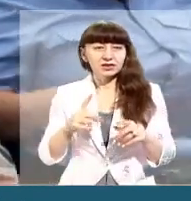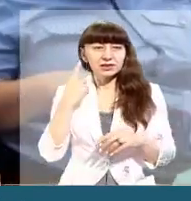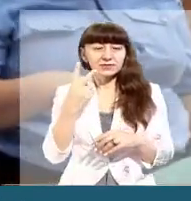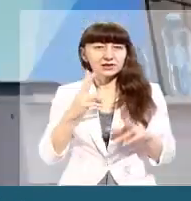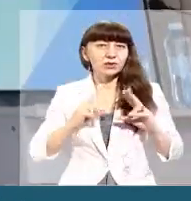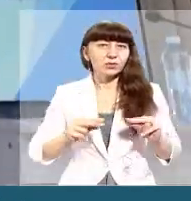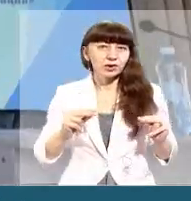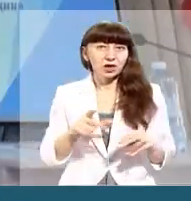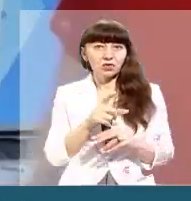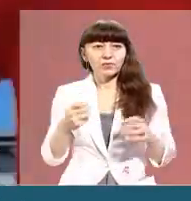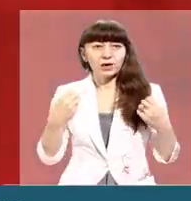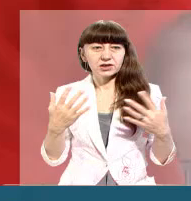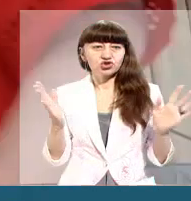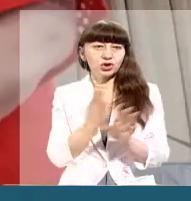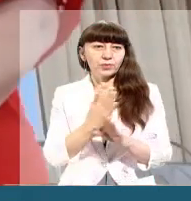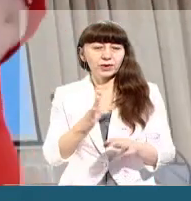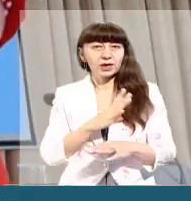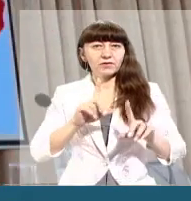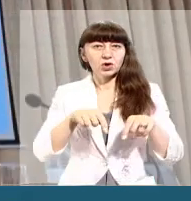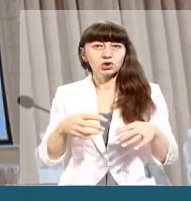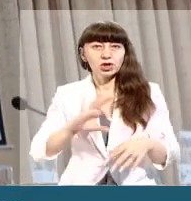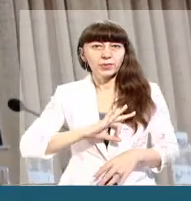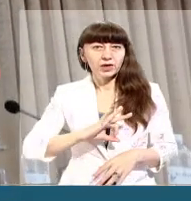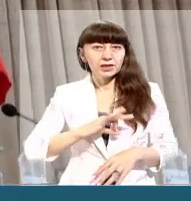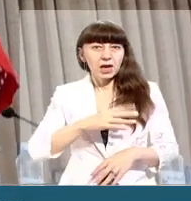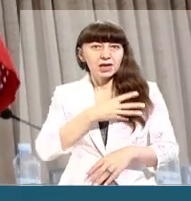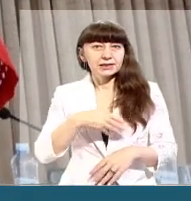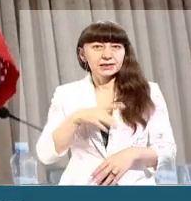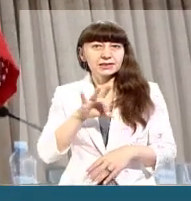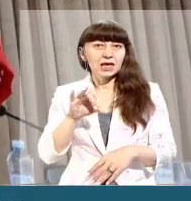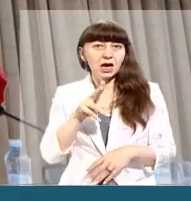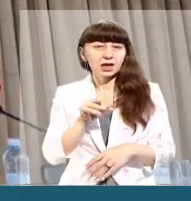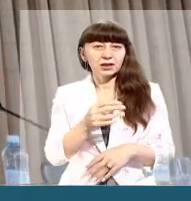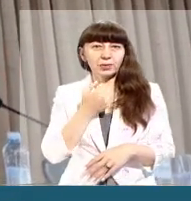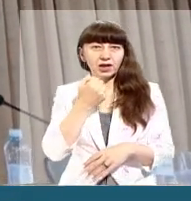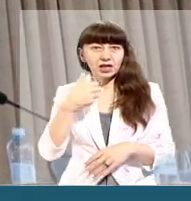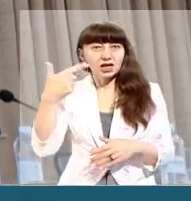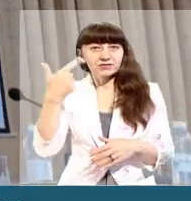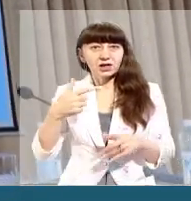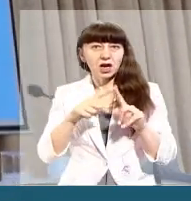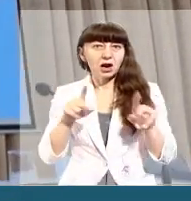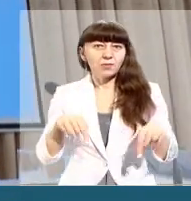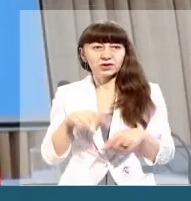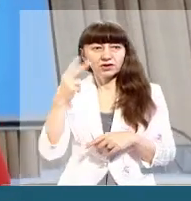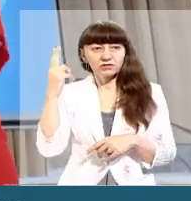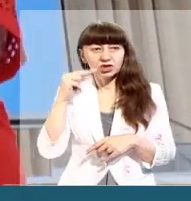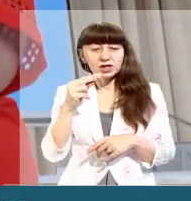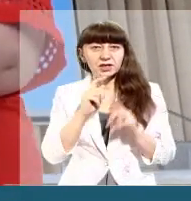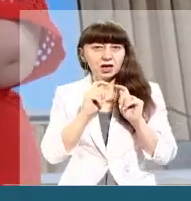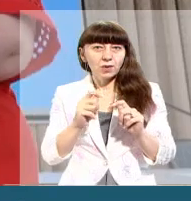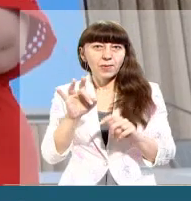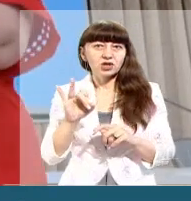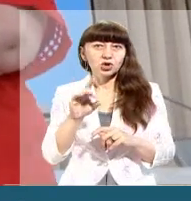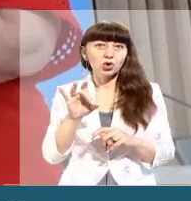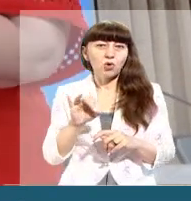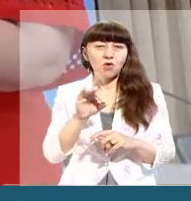деятелям образования в торжественной обстановке вручили медали, нагрудные знаки, почетные грамоты. В числе награжденных Елена Башкова,